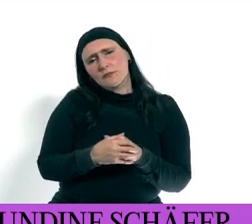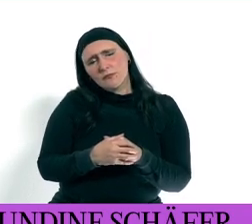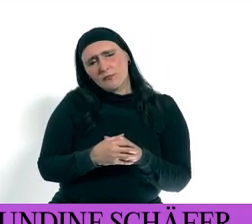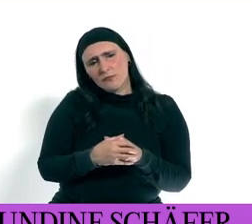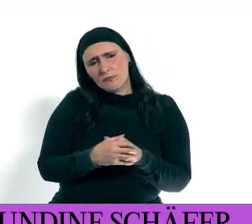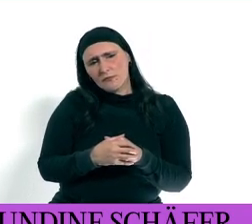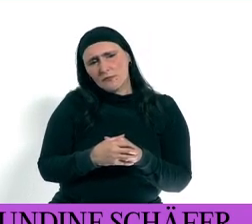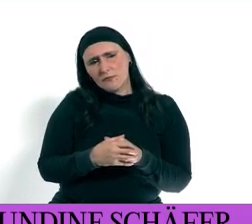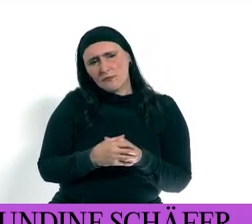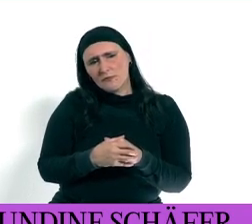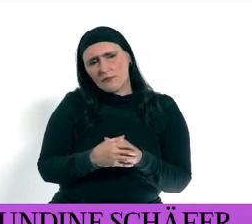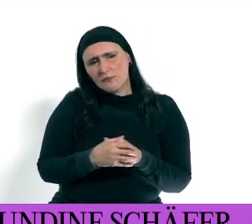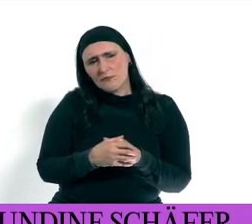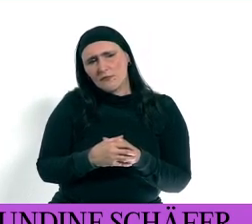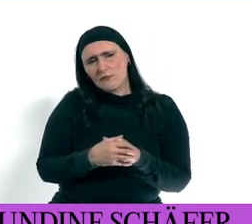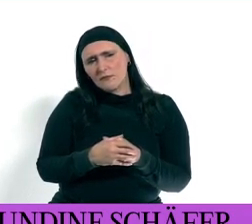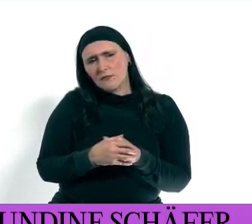that part process of